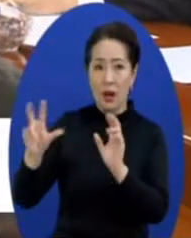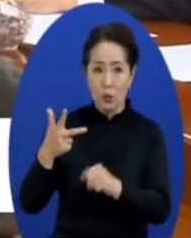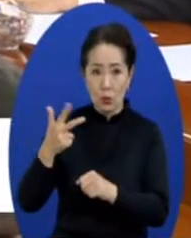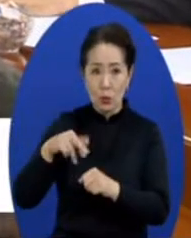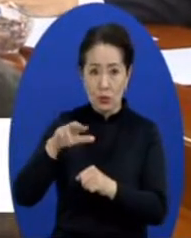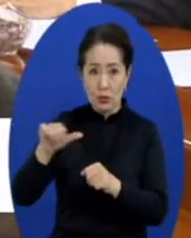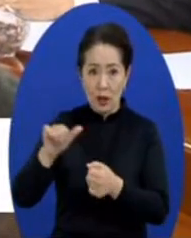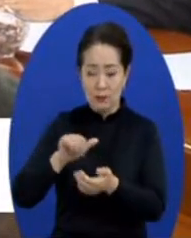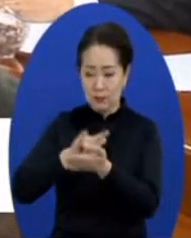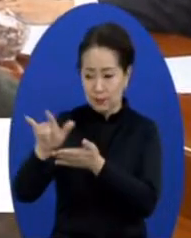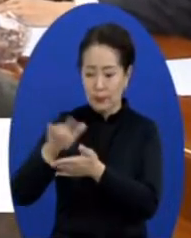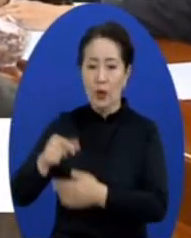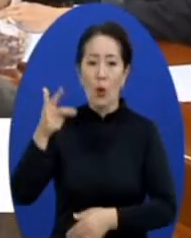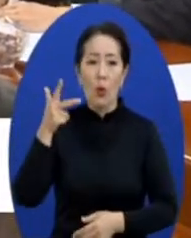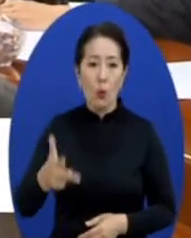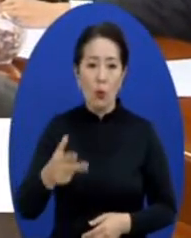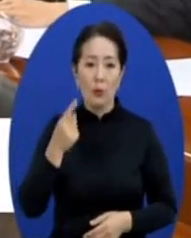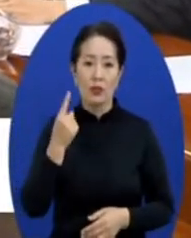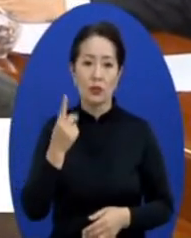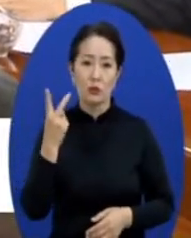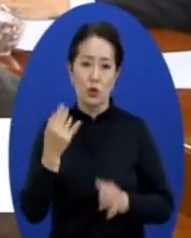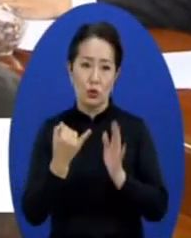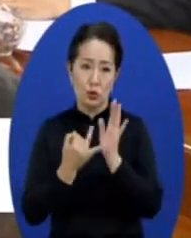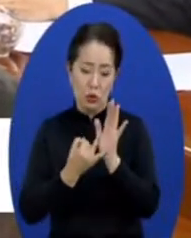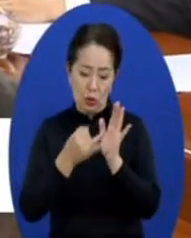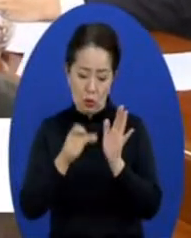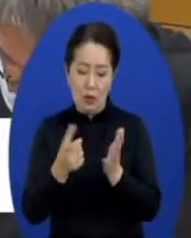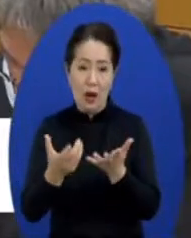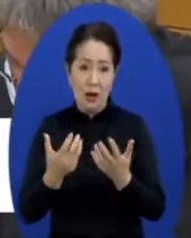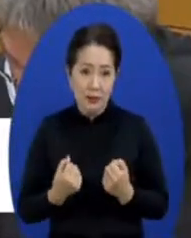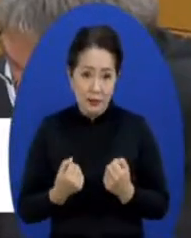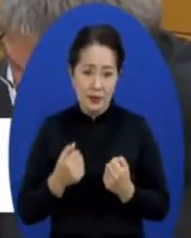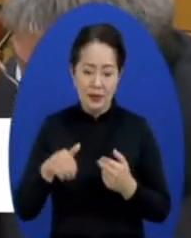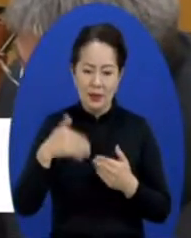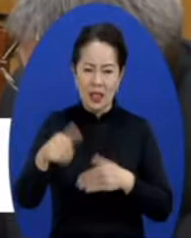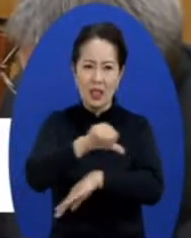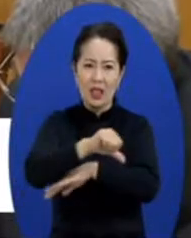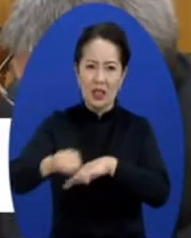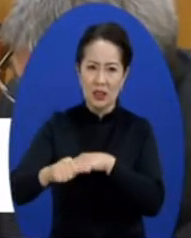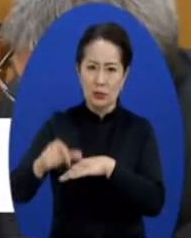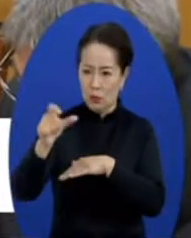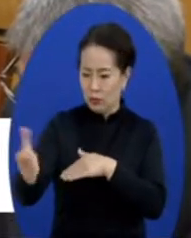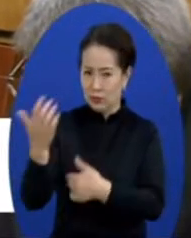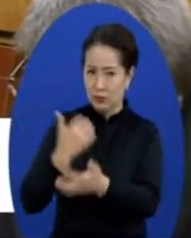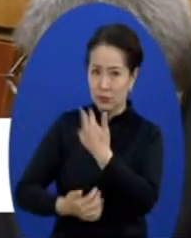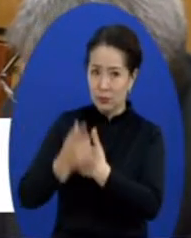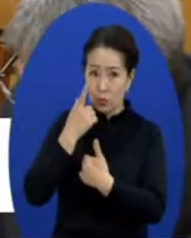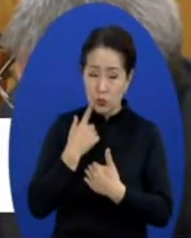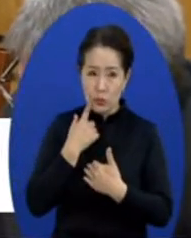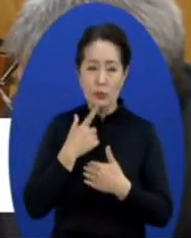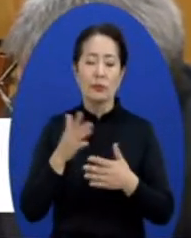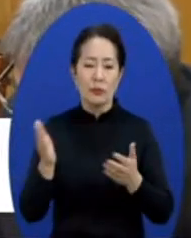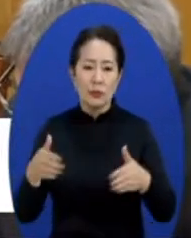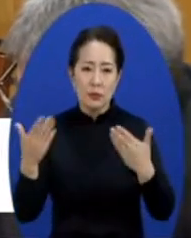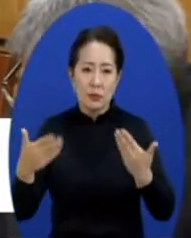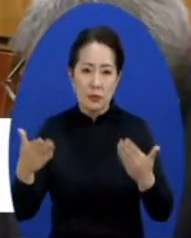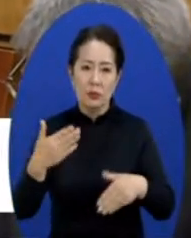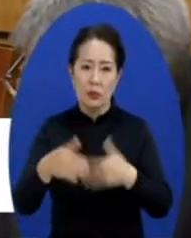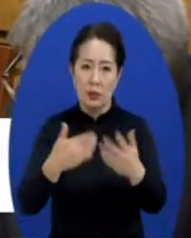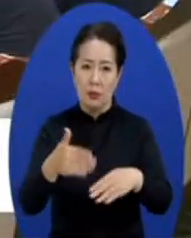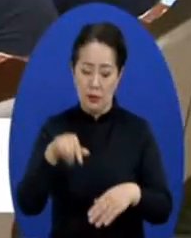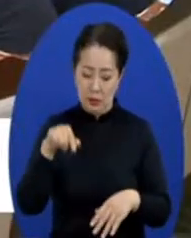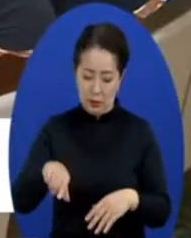нислэгээр 3127 иргэнээ татан авчээ. Цаашдаа хилийн чандаас хүсэлт гаргасан иргэдээ татан авах ажлыг эрчимжүүлж байгаа учраас